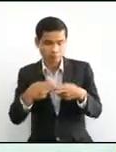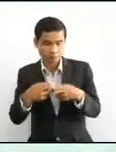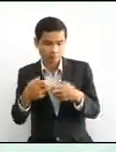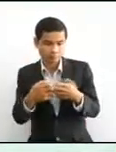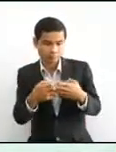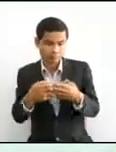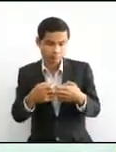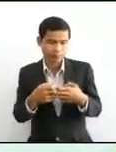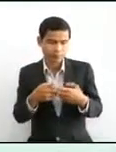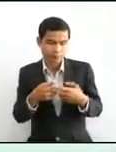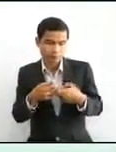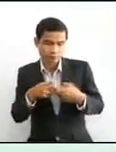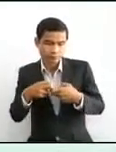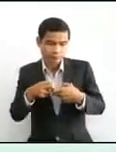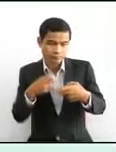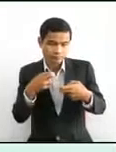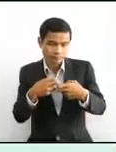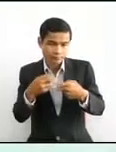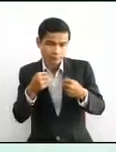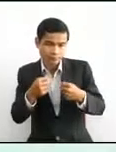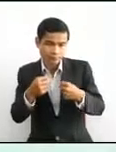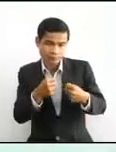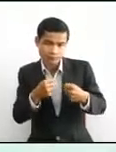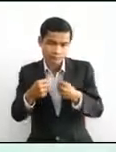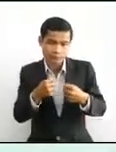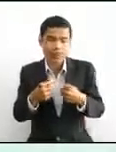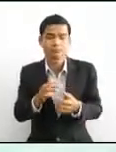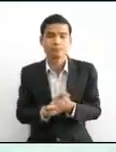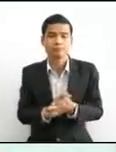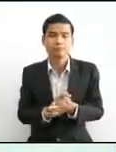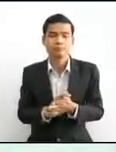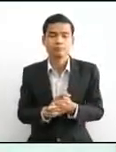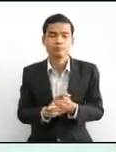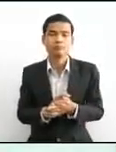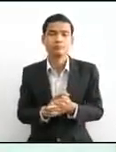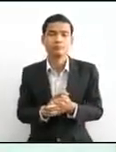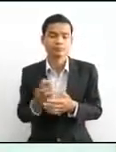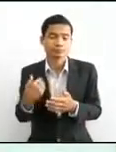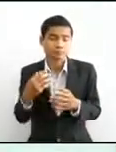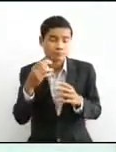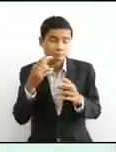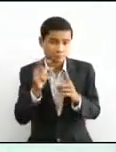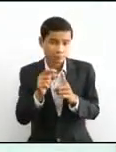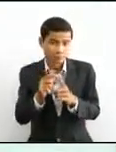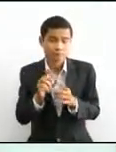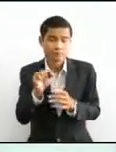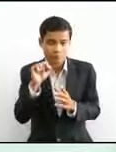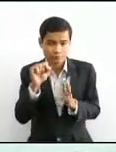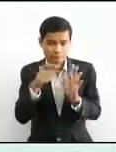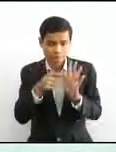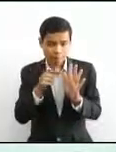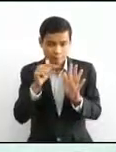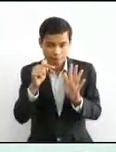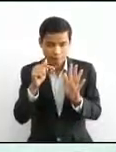khó, con cài trời tâm nhạc rưu ná. Chà, biết nâng cư dân ám thá, tăng